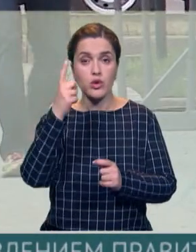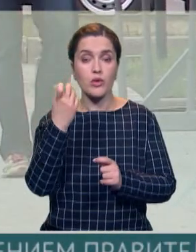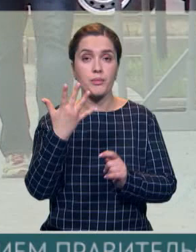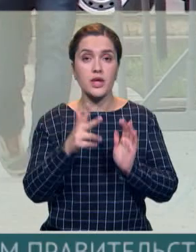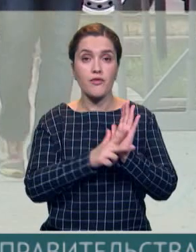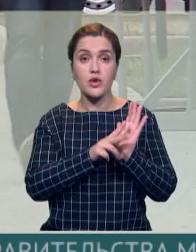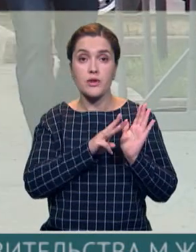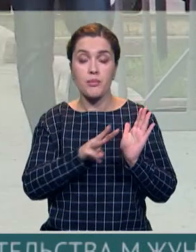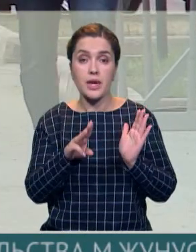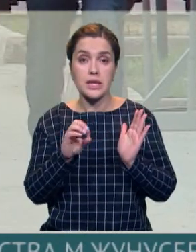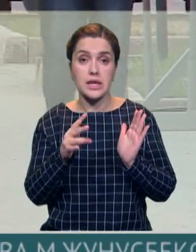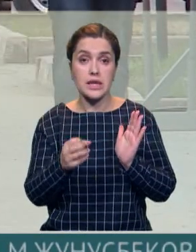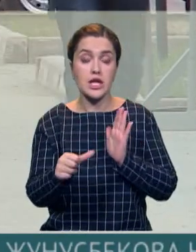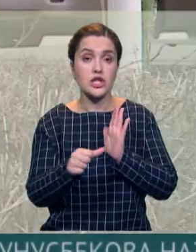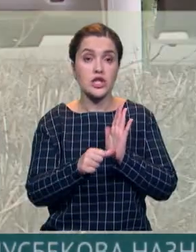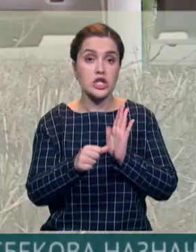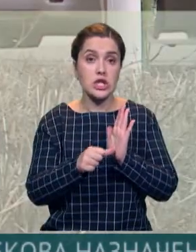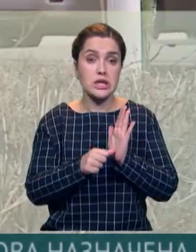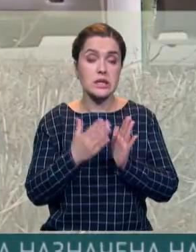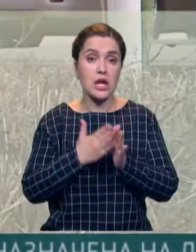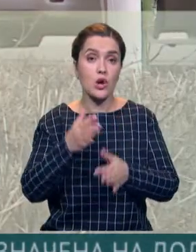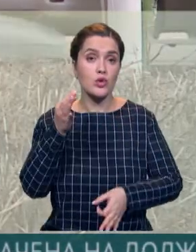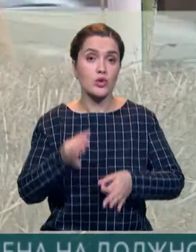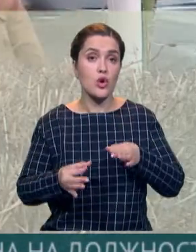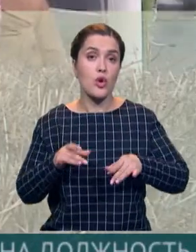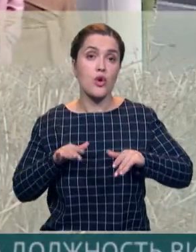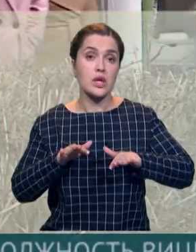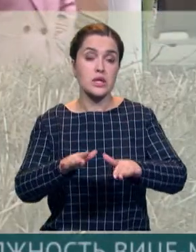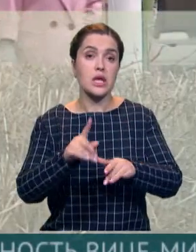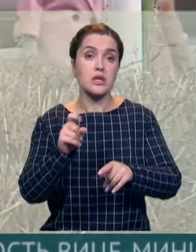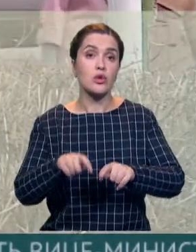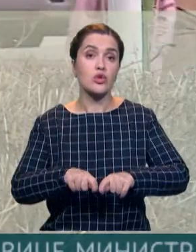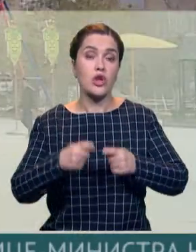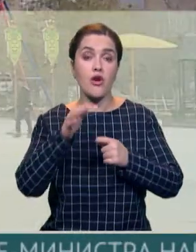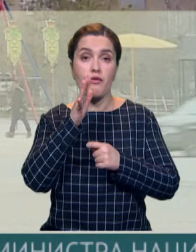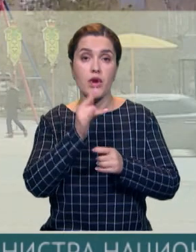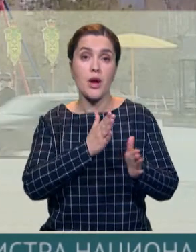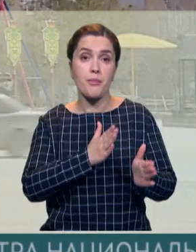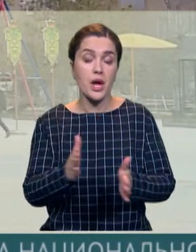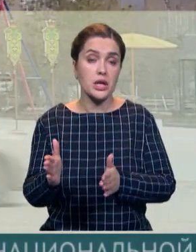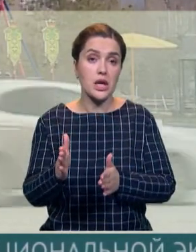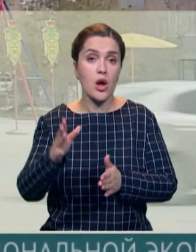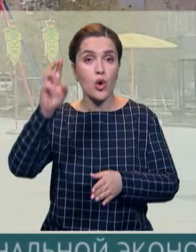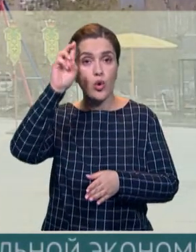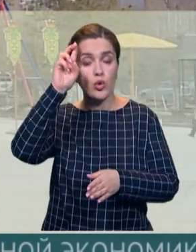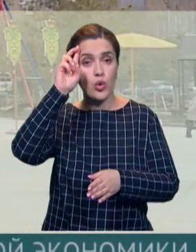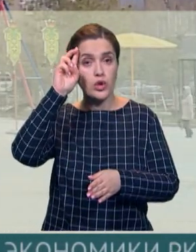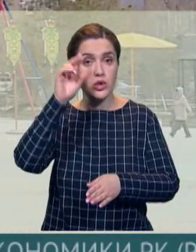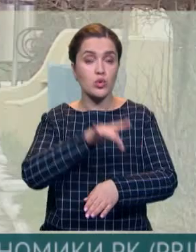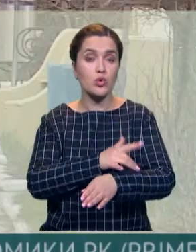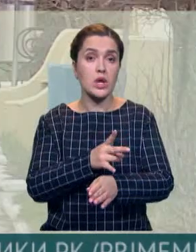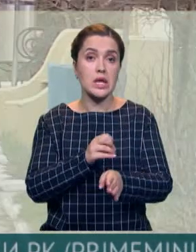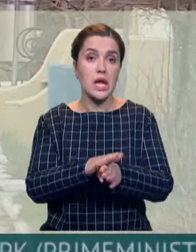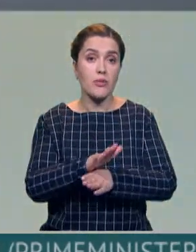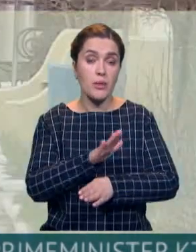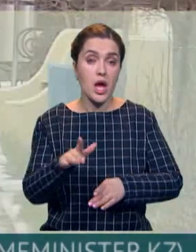158 миллионов тенге. 6 административных производств заведено из-за нарушения сроков и порядка оказания